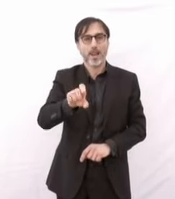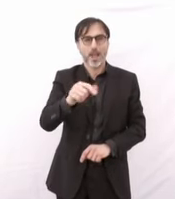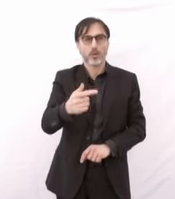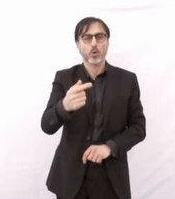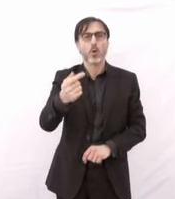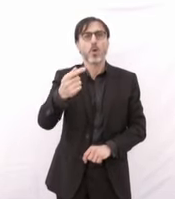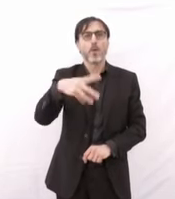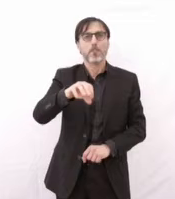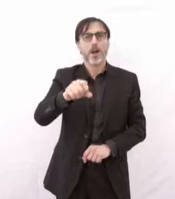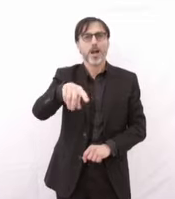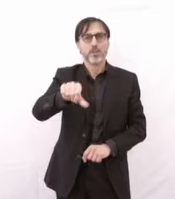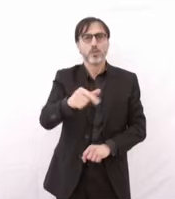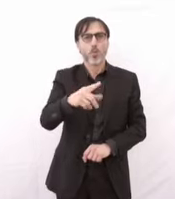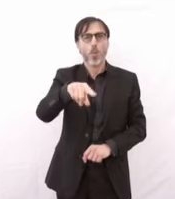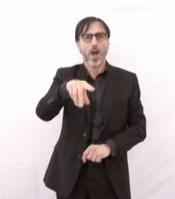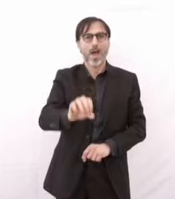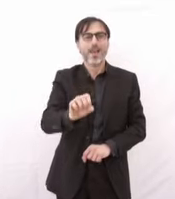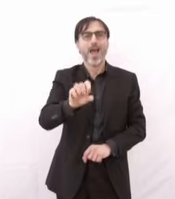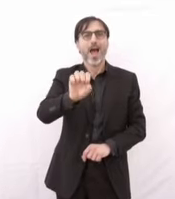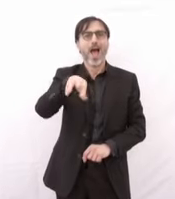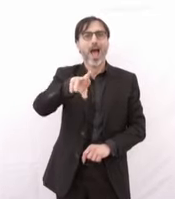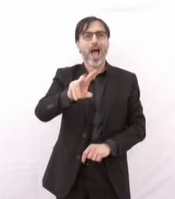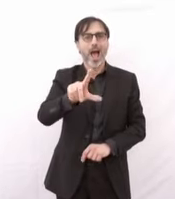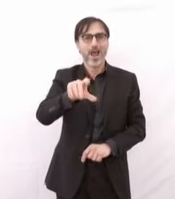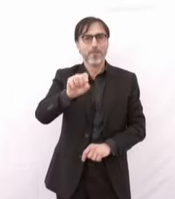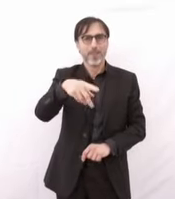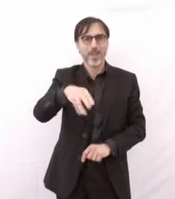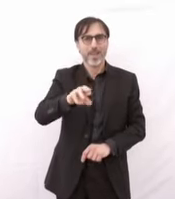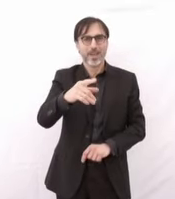Almerico, Antonino Pollari,